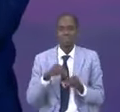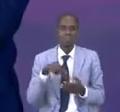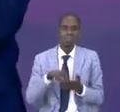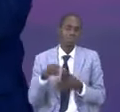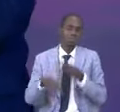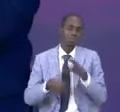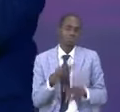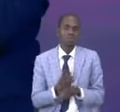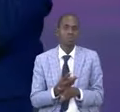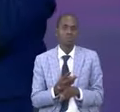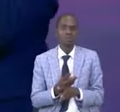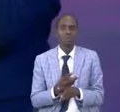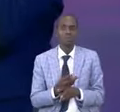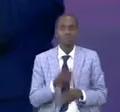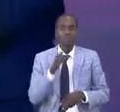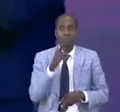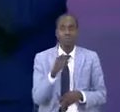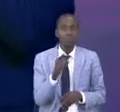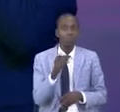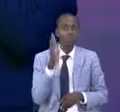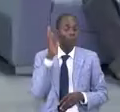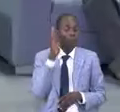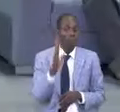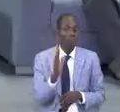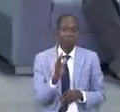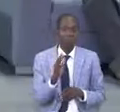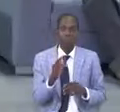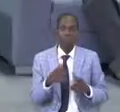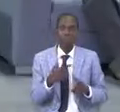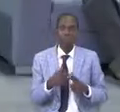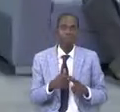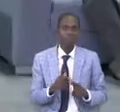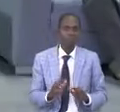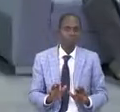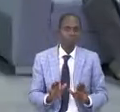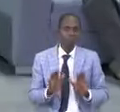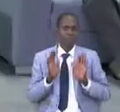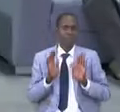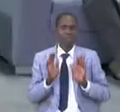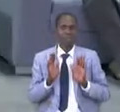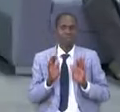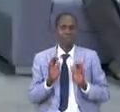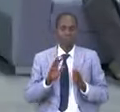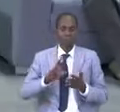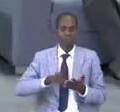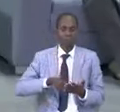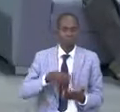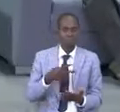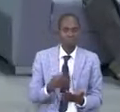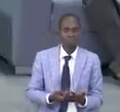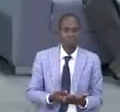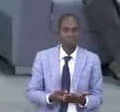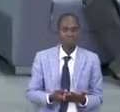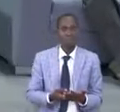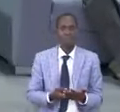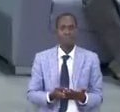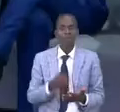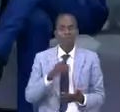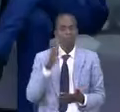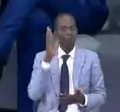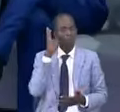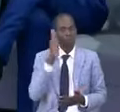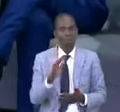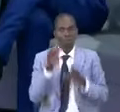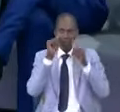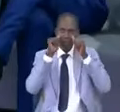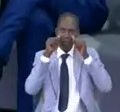aurez peur vous allez vous allez chanceler et tituber parce